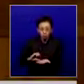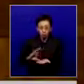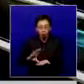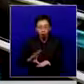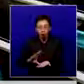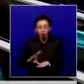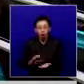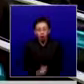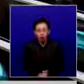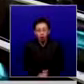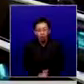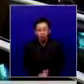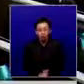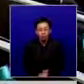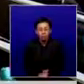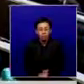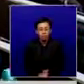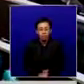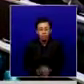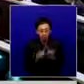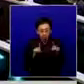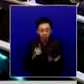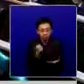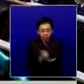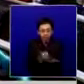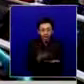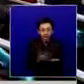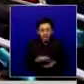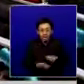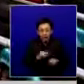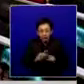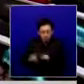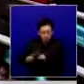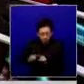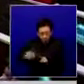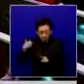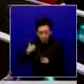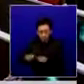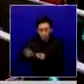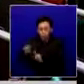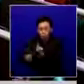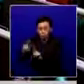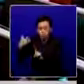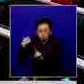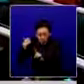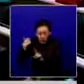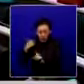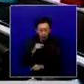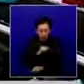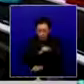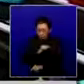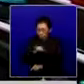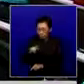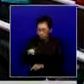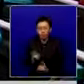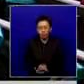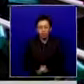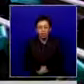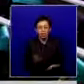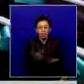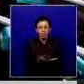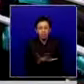ทุนก็จะตามมาเพราะว่ากิจการส่วนใหญ่นั้นมันลิสต์อยู่ในตลาดทรัพย์ที่มีความจำเป็นฉะนั้นทั้งตลาด